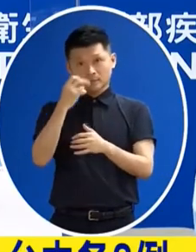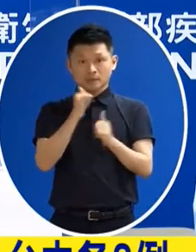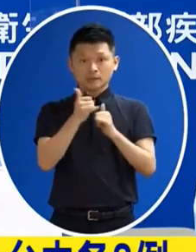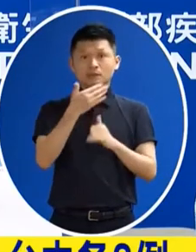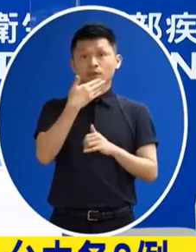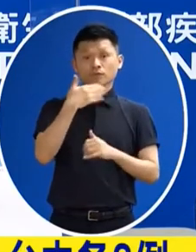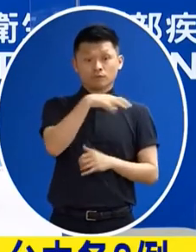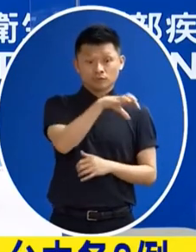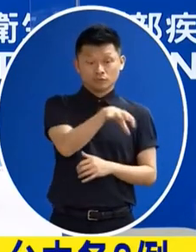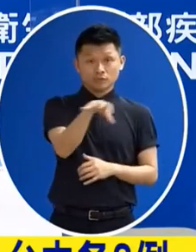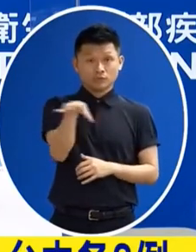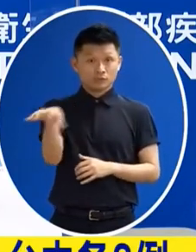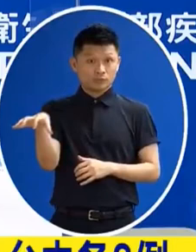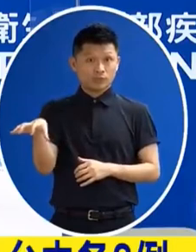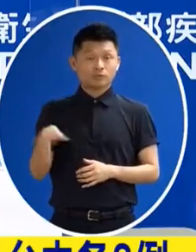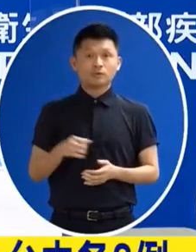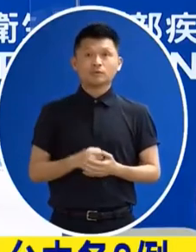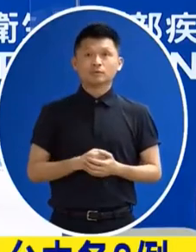构